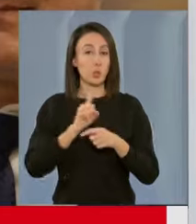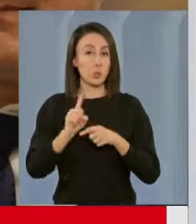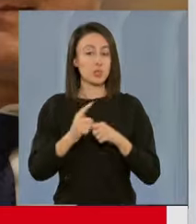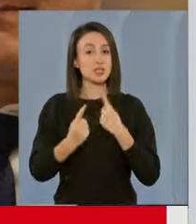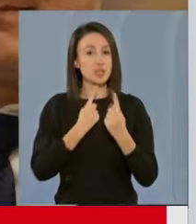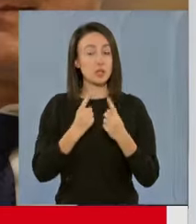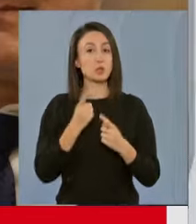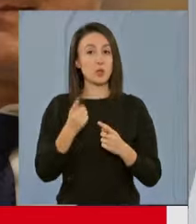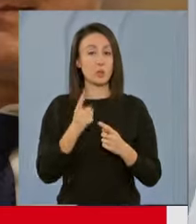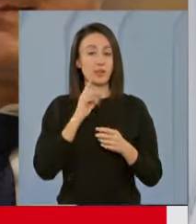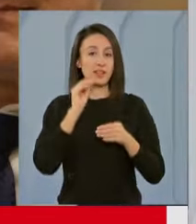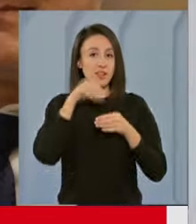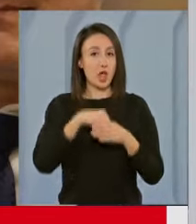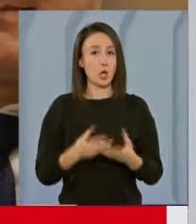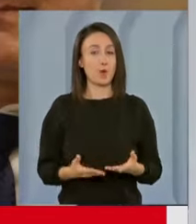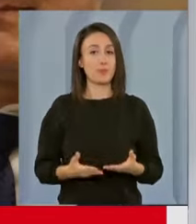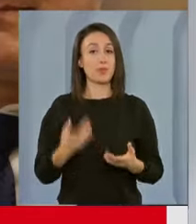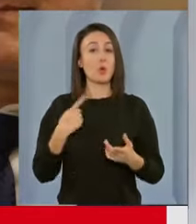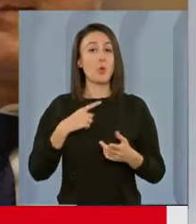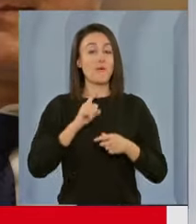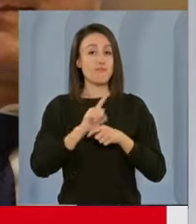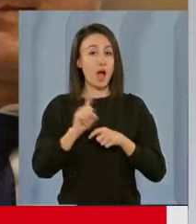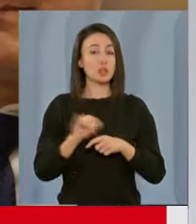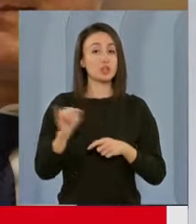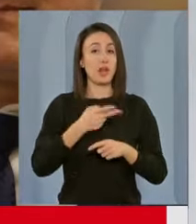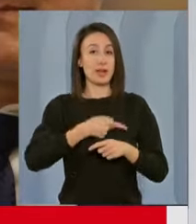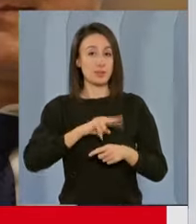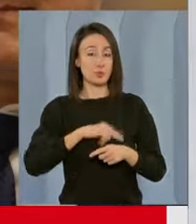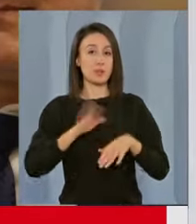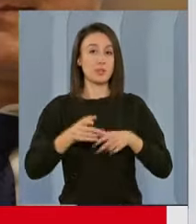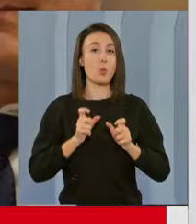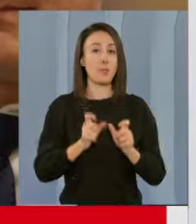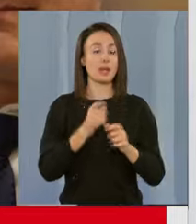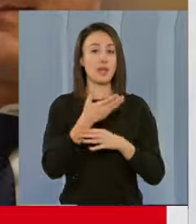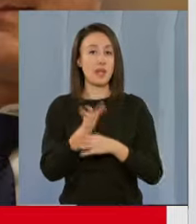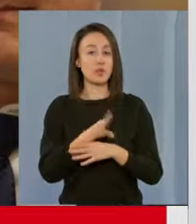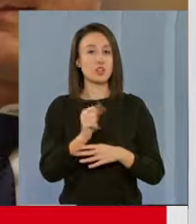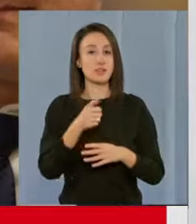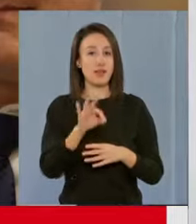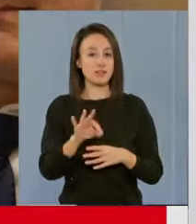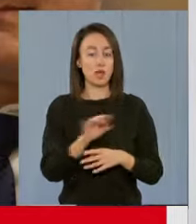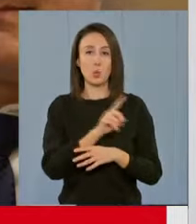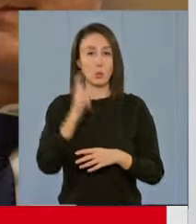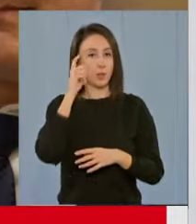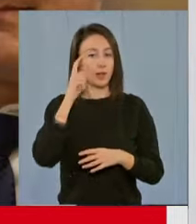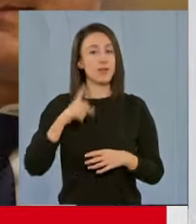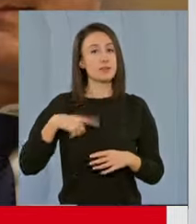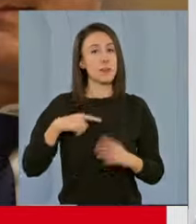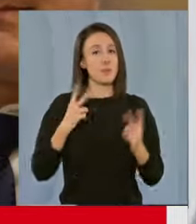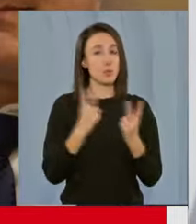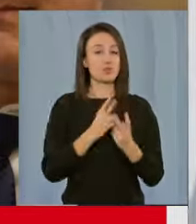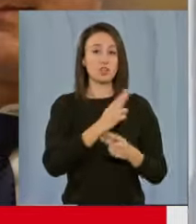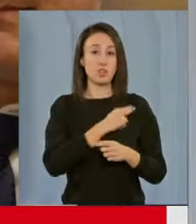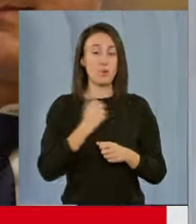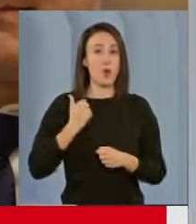discută în interior cu factorii de răspundere de Ministerul Apărării Naționale și în CSAT. Nu cred că este potrivit ca